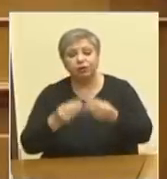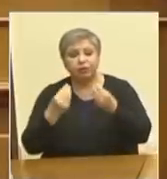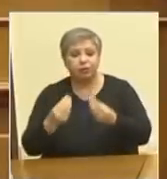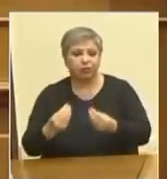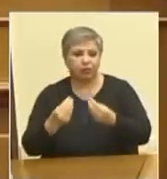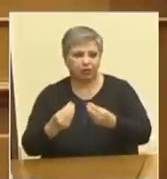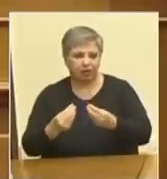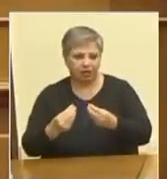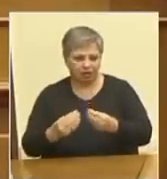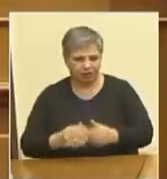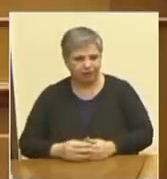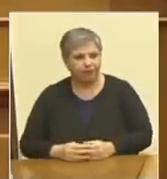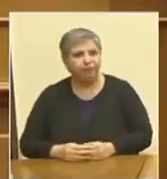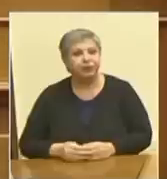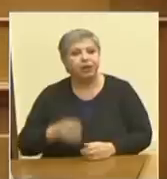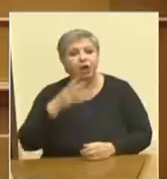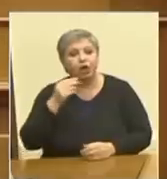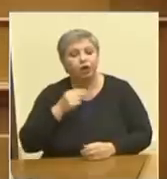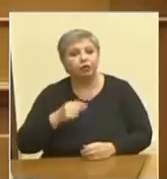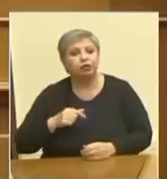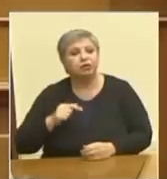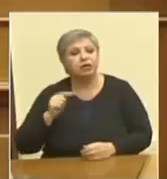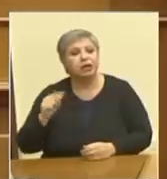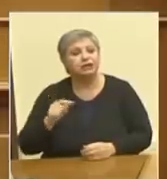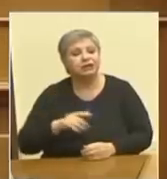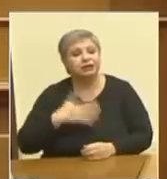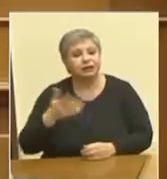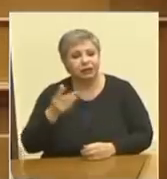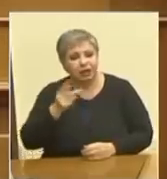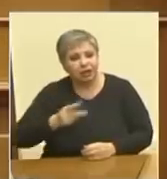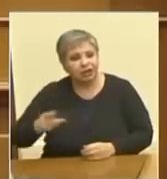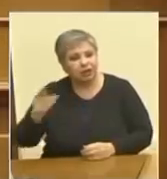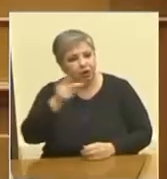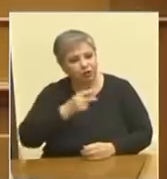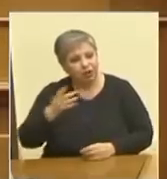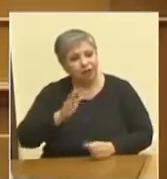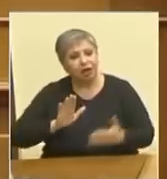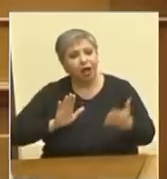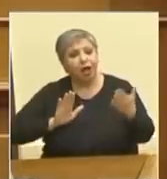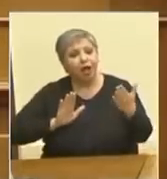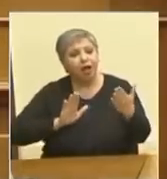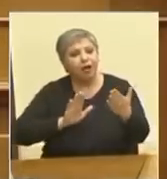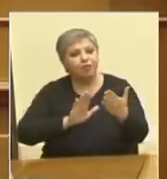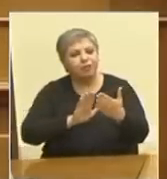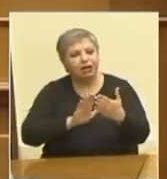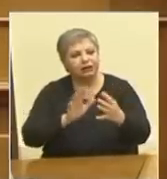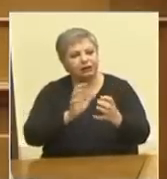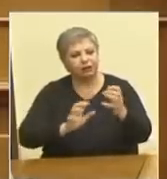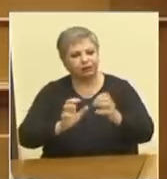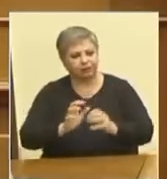Προσέξτε, γιατί έχετε βάλει την ελληνική κοινωνία απέναντι. Και αν